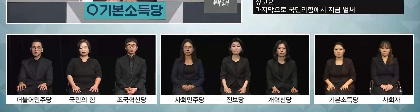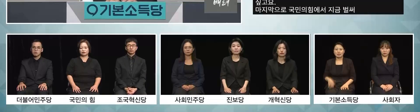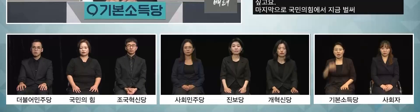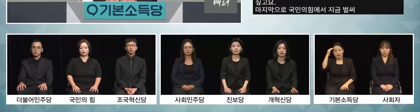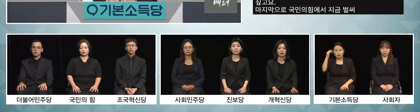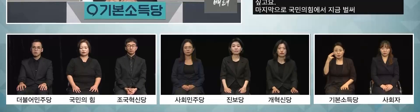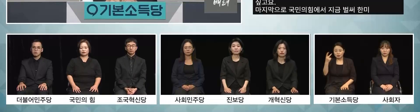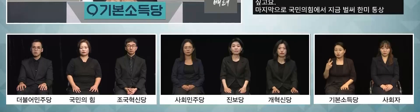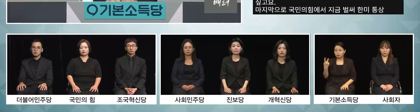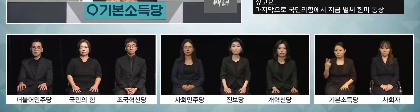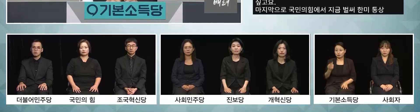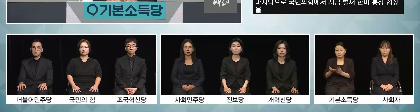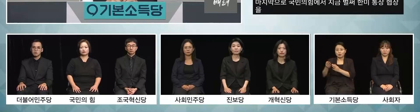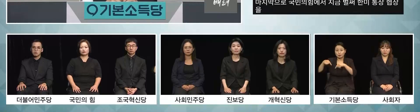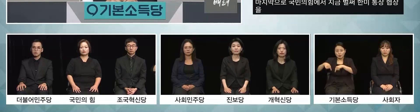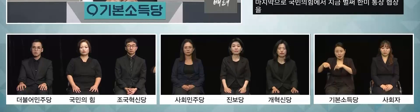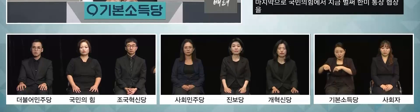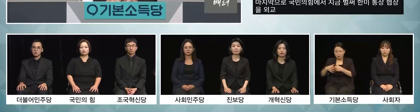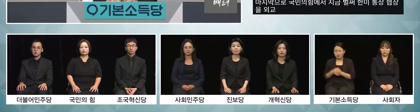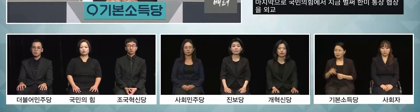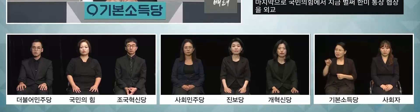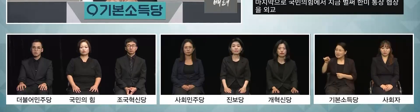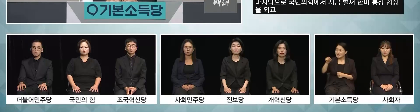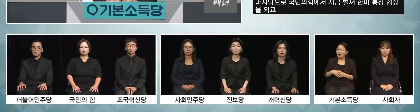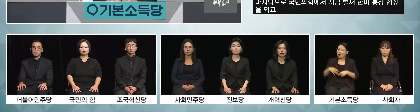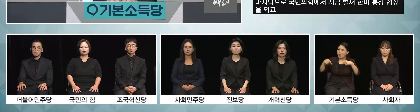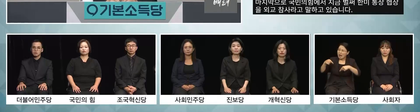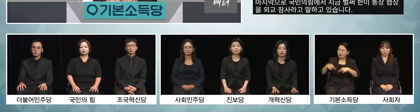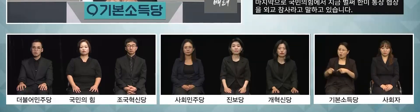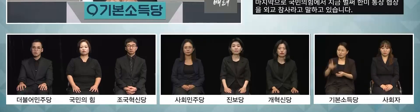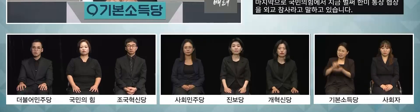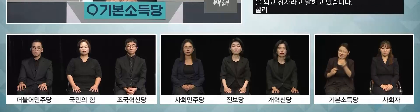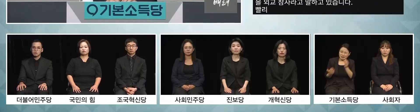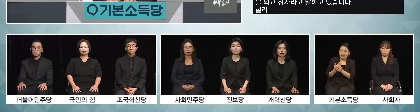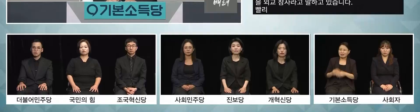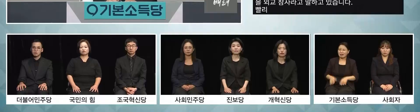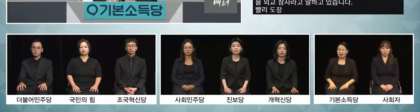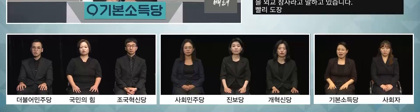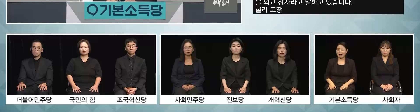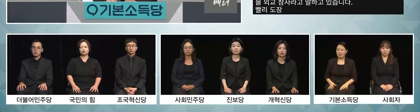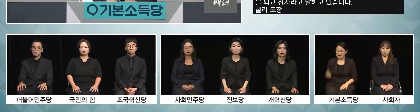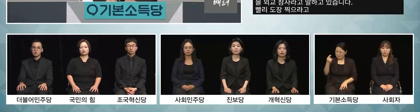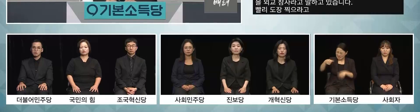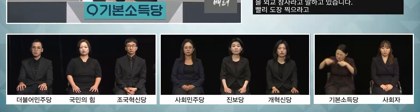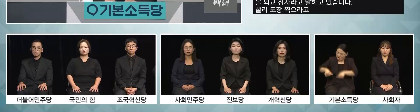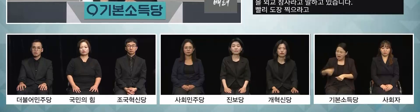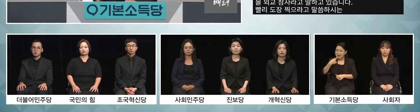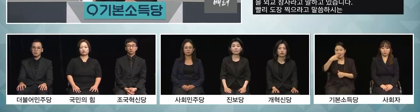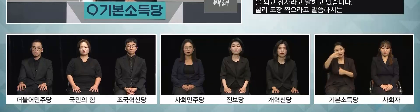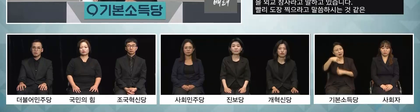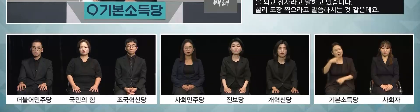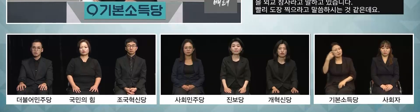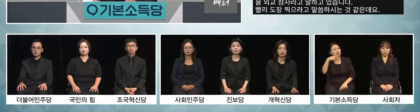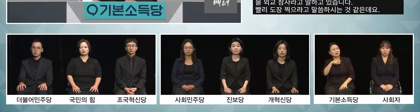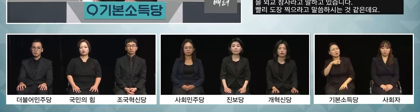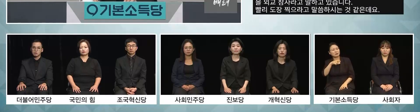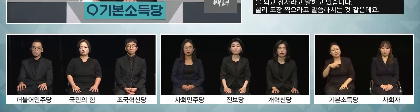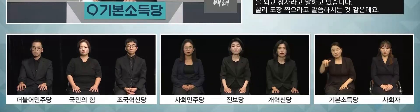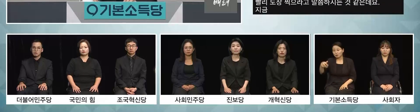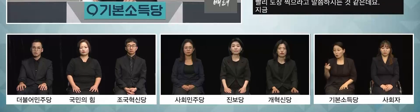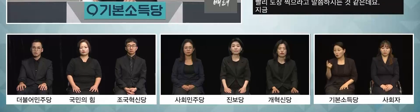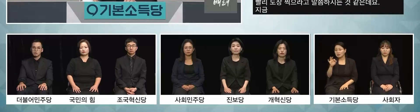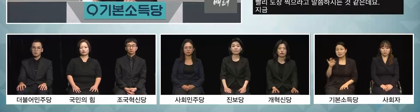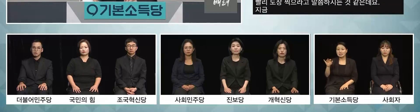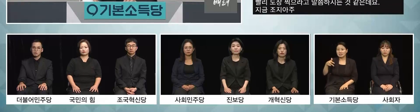통상 협상을 외교 참사라고 말하고 있습니다. 빨리 도장 찍으라라고 말씀하시는 것 같은데요. 지금 조지아주 구금